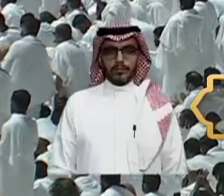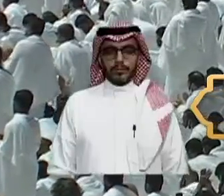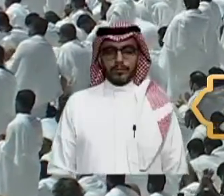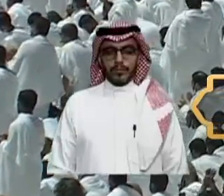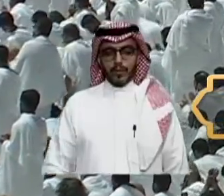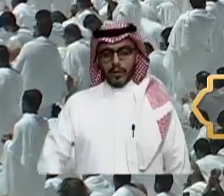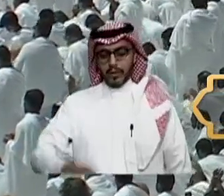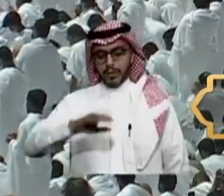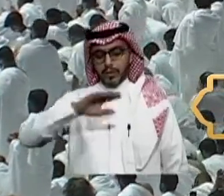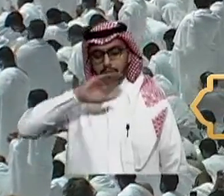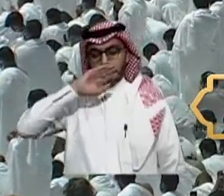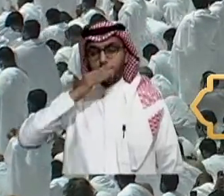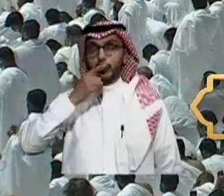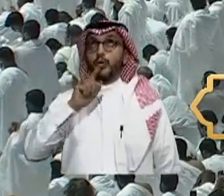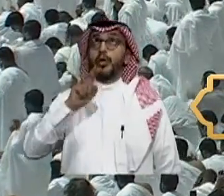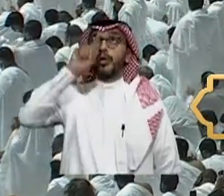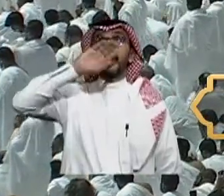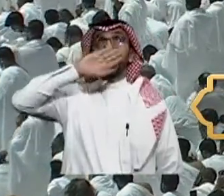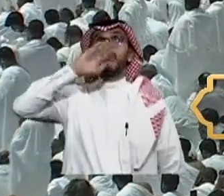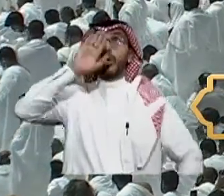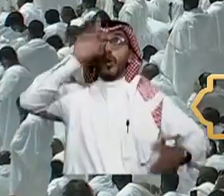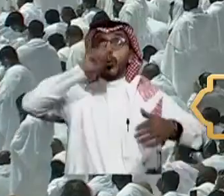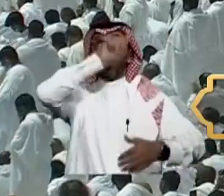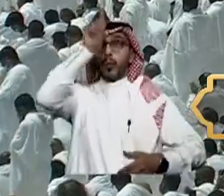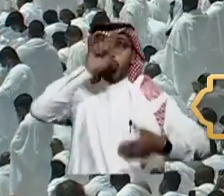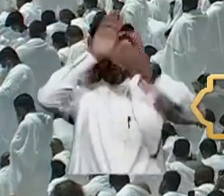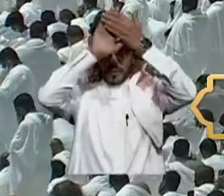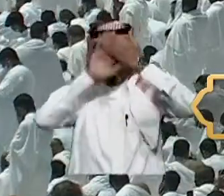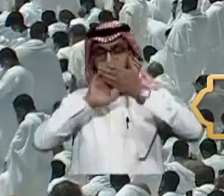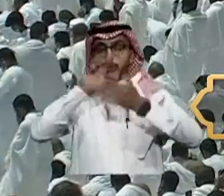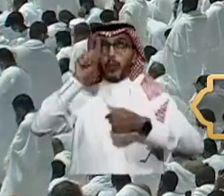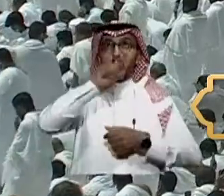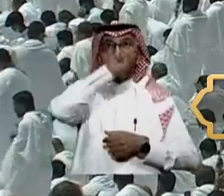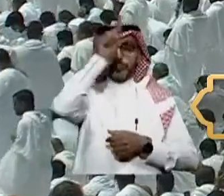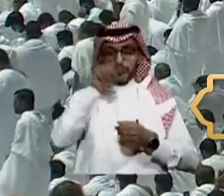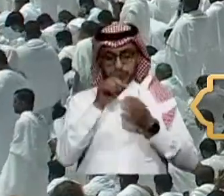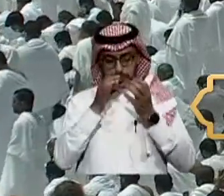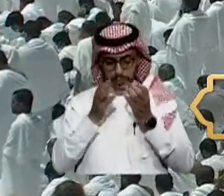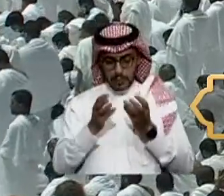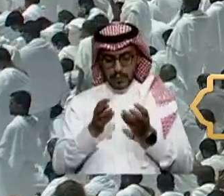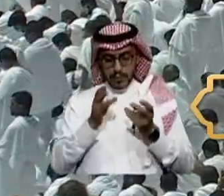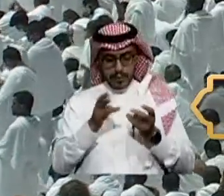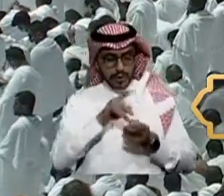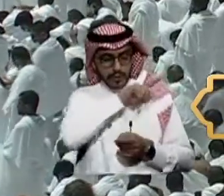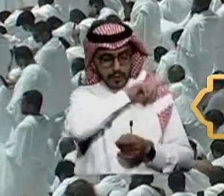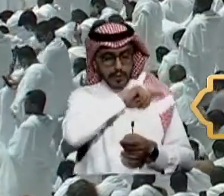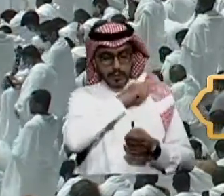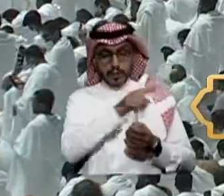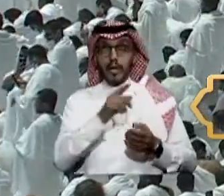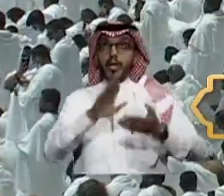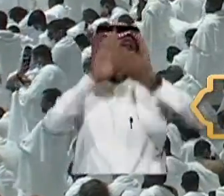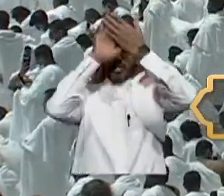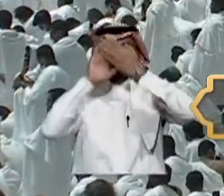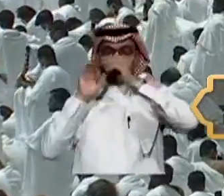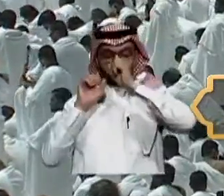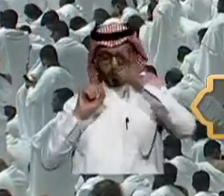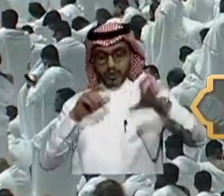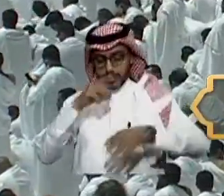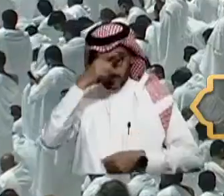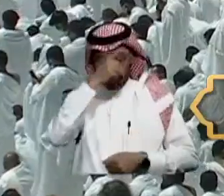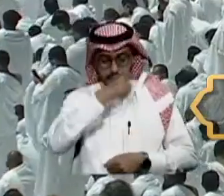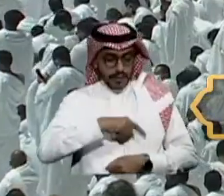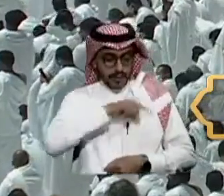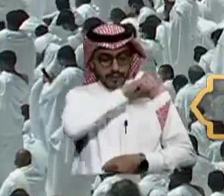ان الحمد لله نحمده ونستعينه ونستغفره ونعوذ بالله من شرور